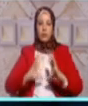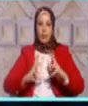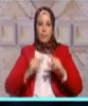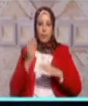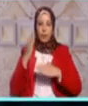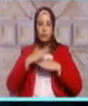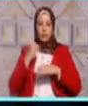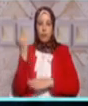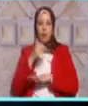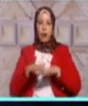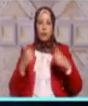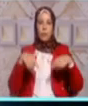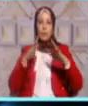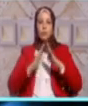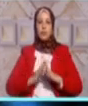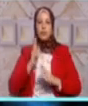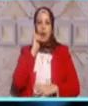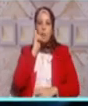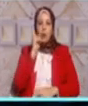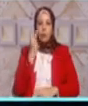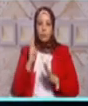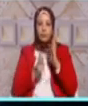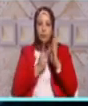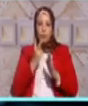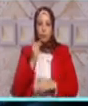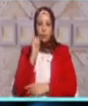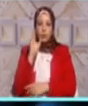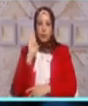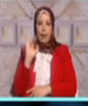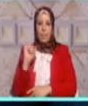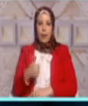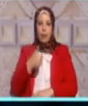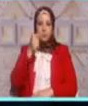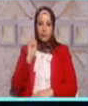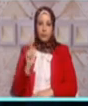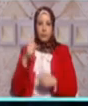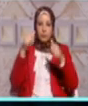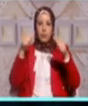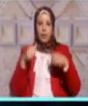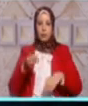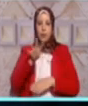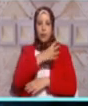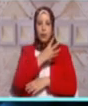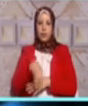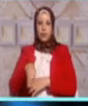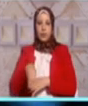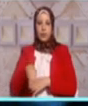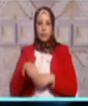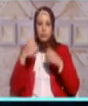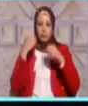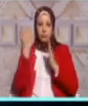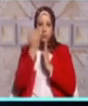مصر. طيب الخبر الثاني اللي معايا استاذ كمال الحقيقه خاص بالاعلان عن خطه تخفيف احمال الكهرباء